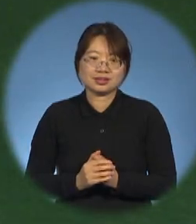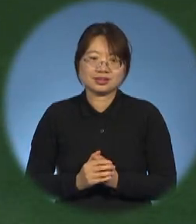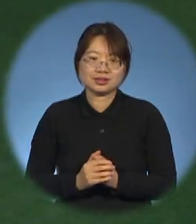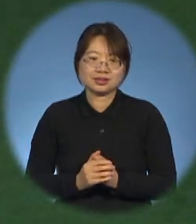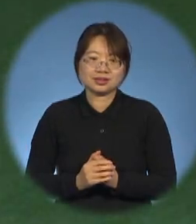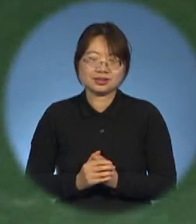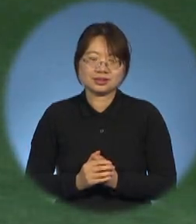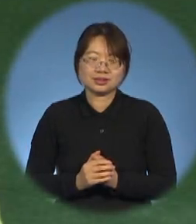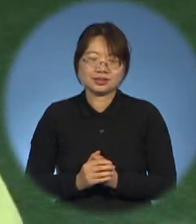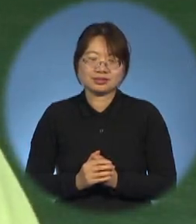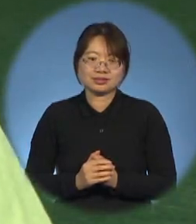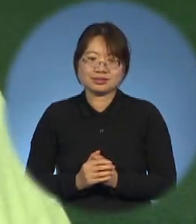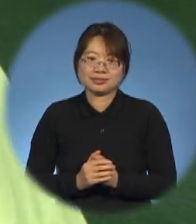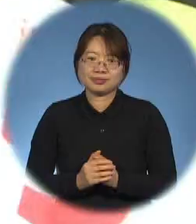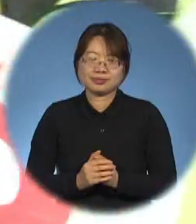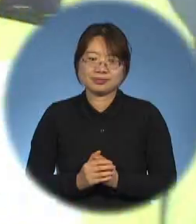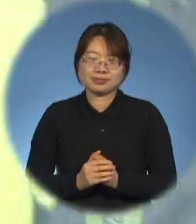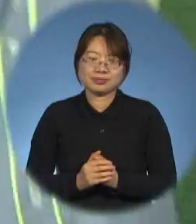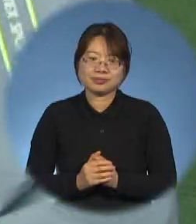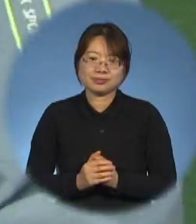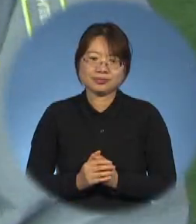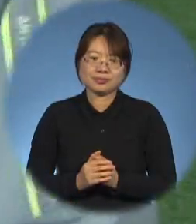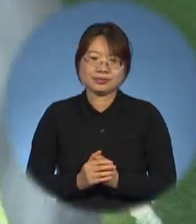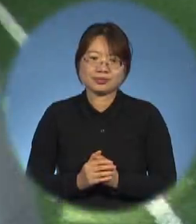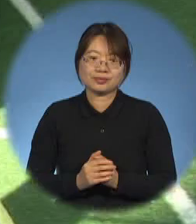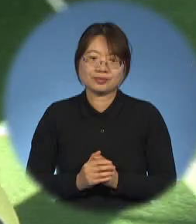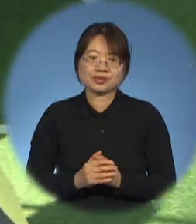까르르 또